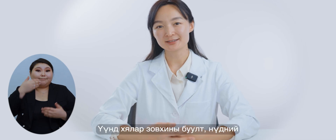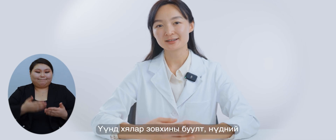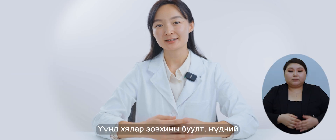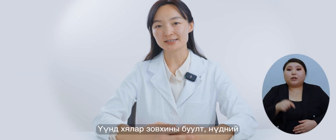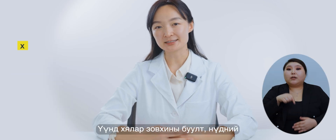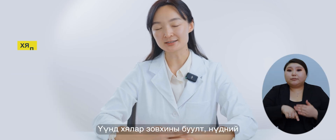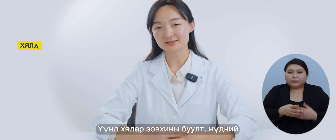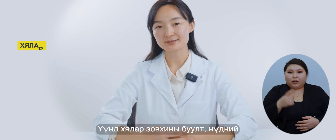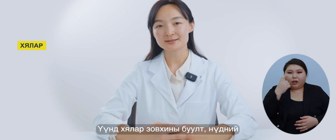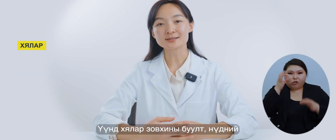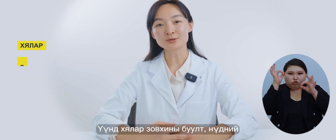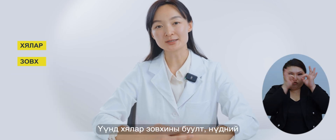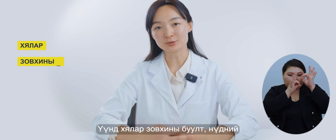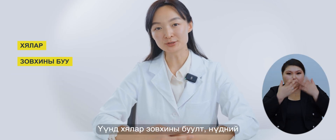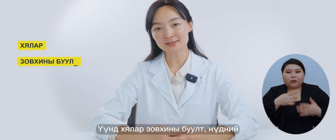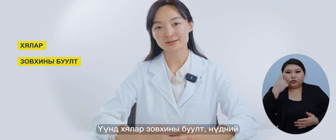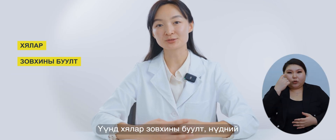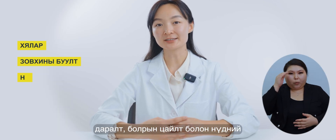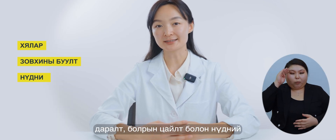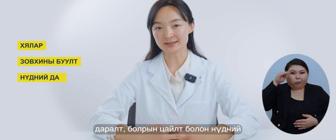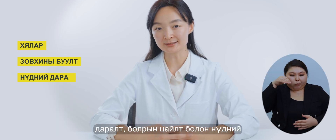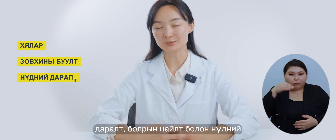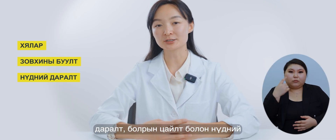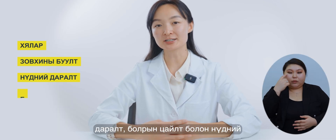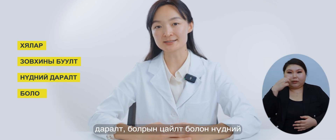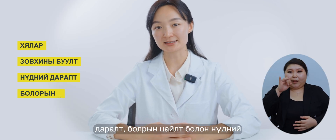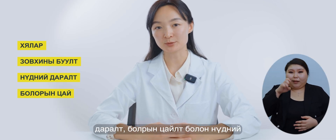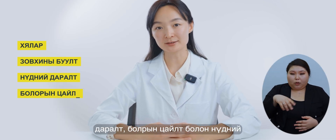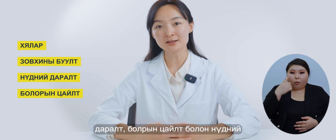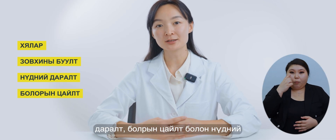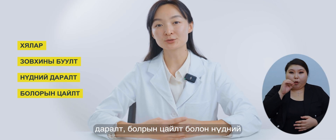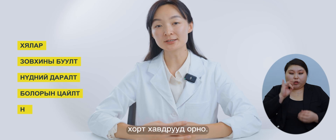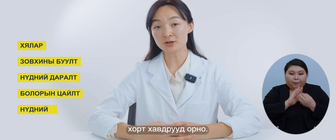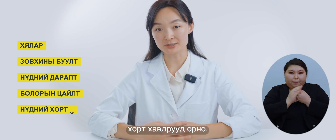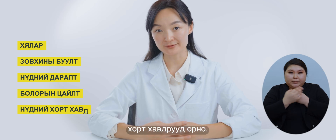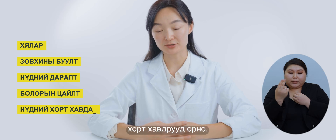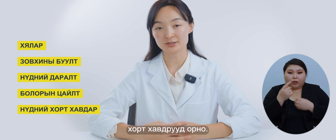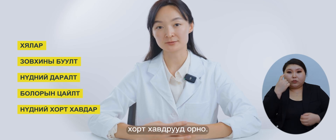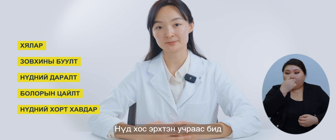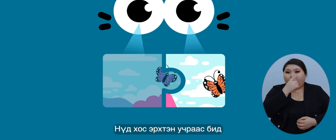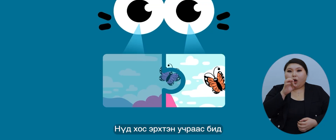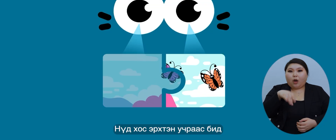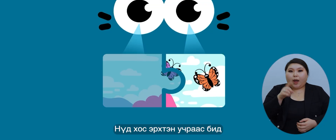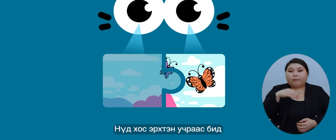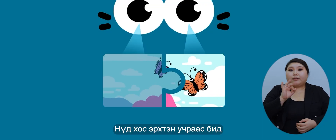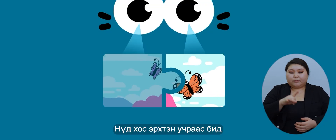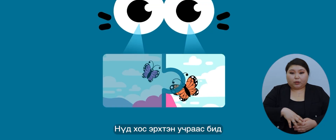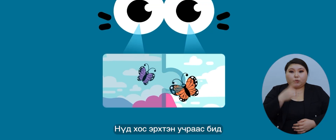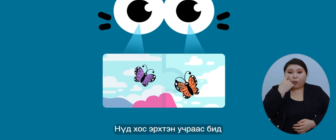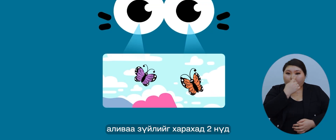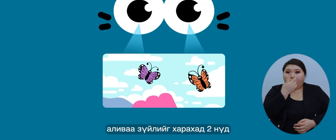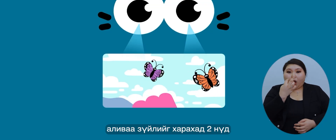Үүнд хялар, завхны буулт, нүдний даралт, болрын цалт болон нүдний хорт хавдрууд орно. Нүд хос